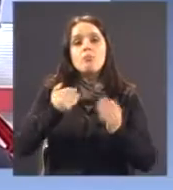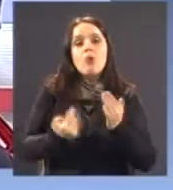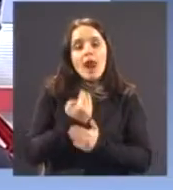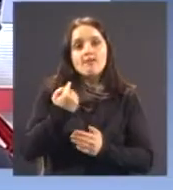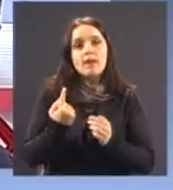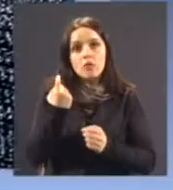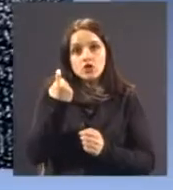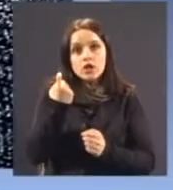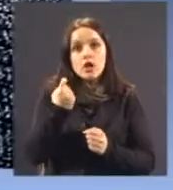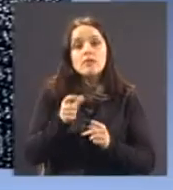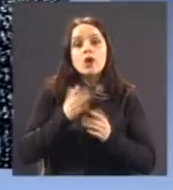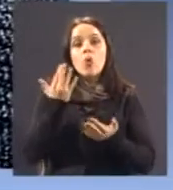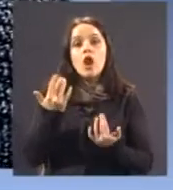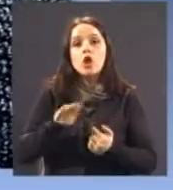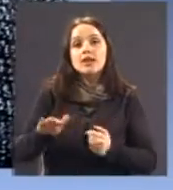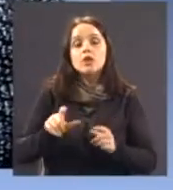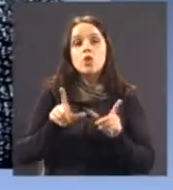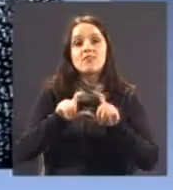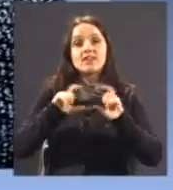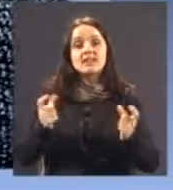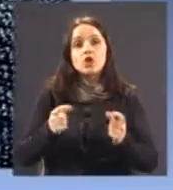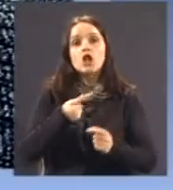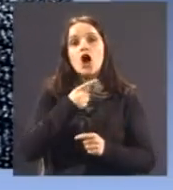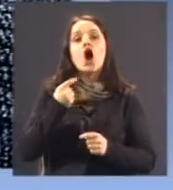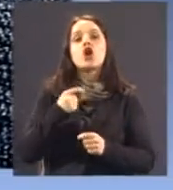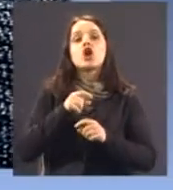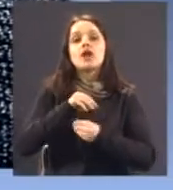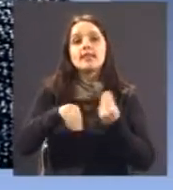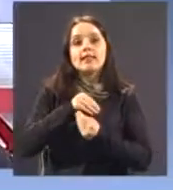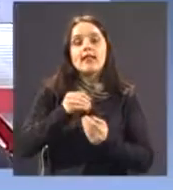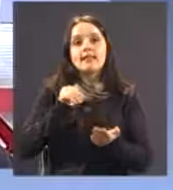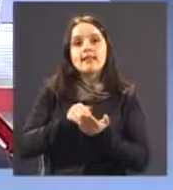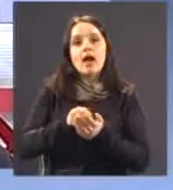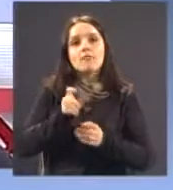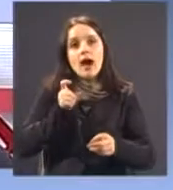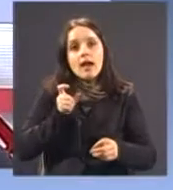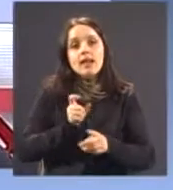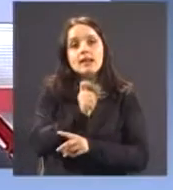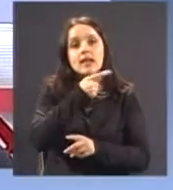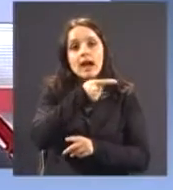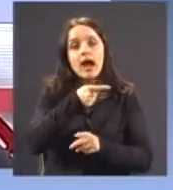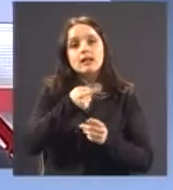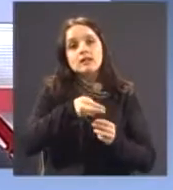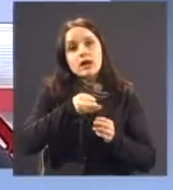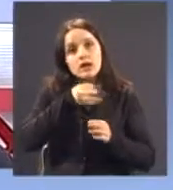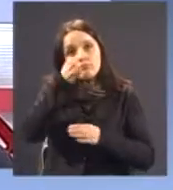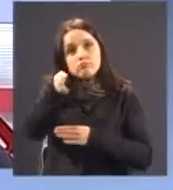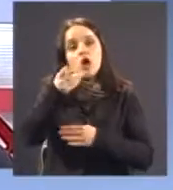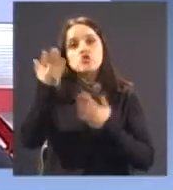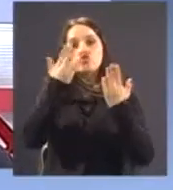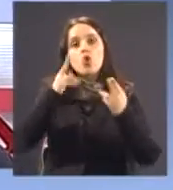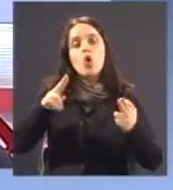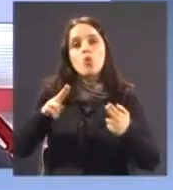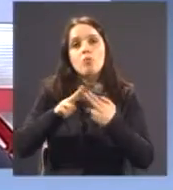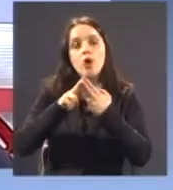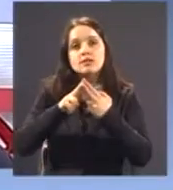onda roditelj treba inicirati, ukoliko to ne inicira sam vrtić, inicirati tu posjetu školi. Upoznati